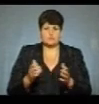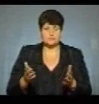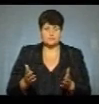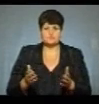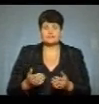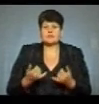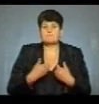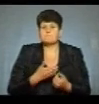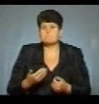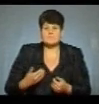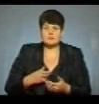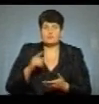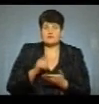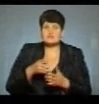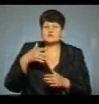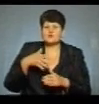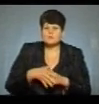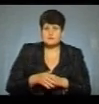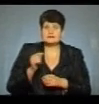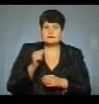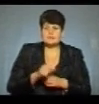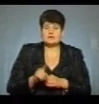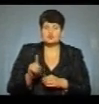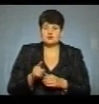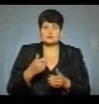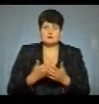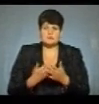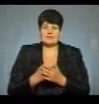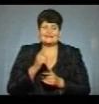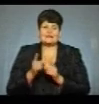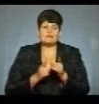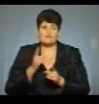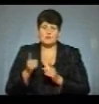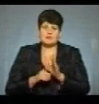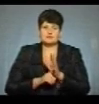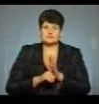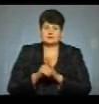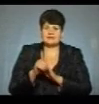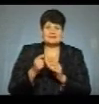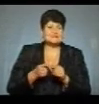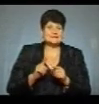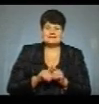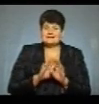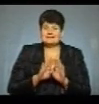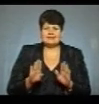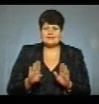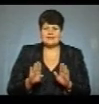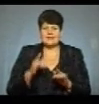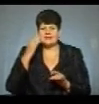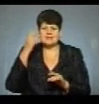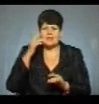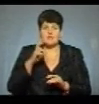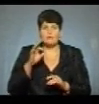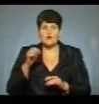Ми повинні зрозуміти про те, що, наприклад, реформування, яке запущено, це не ідея тільки там Богомола, чи